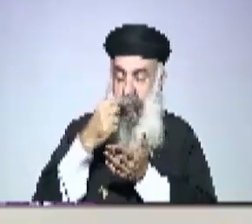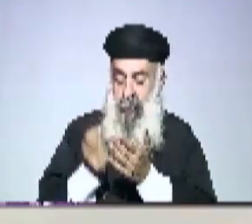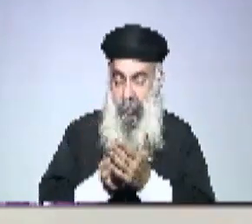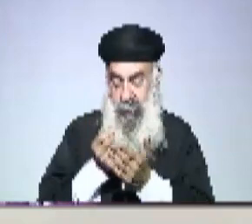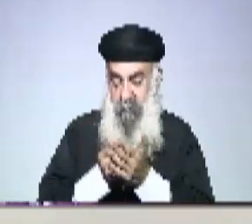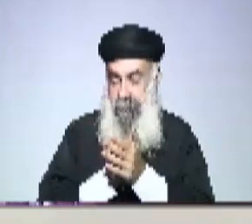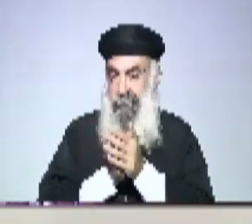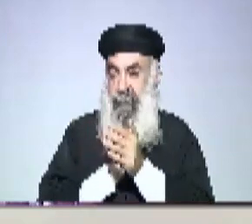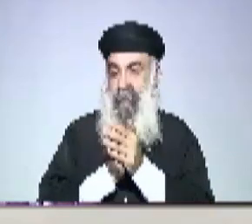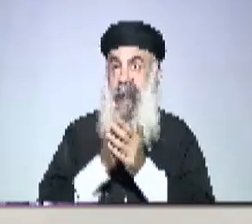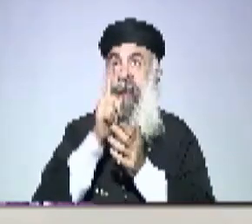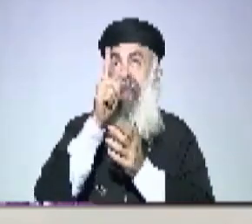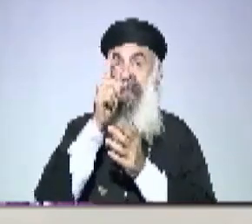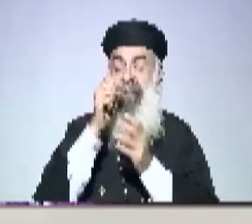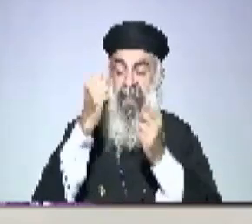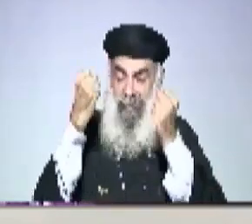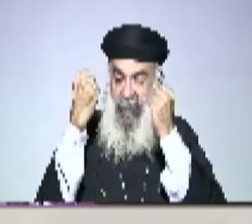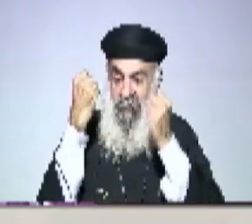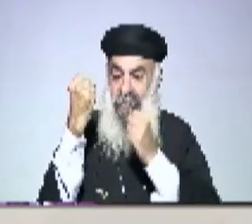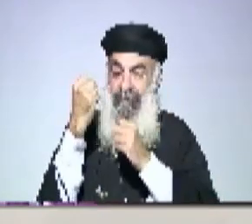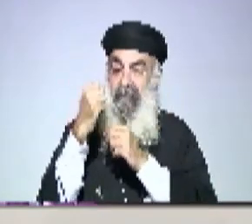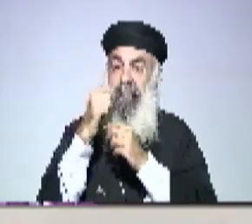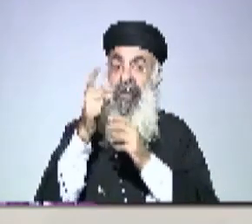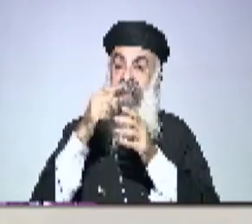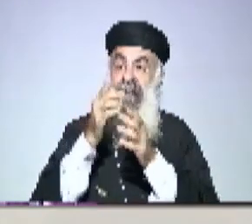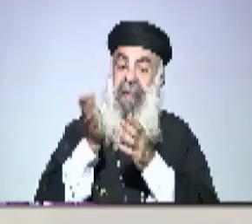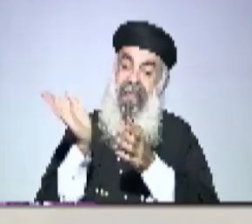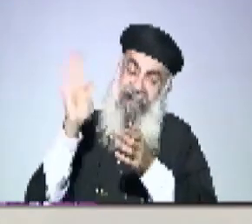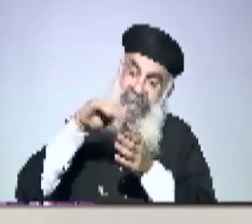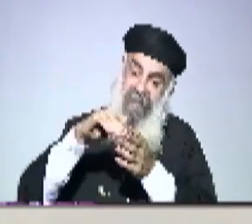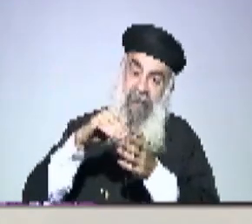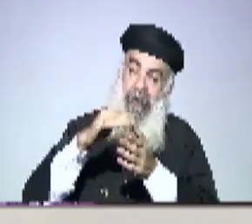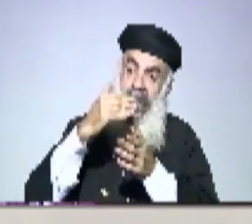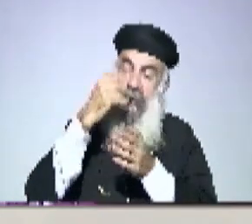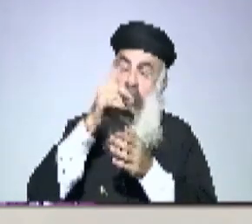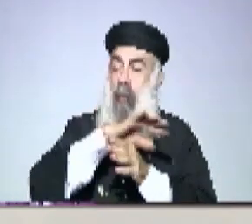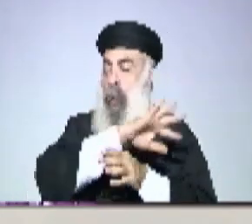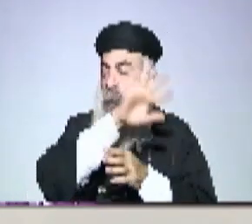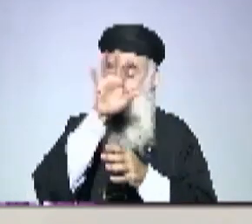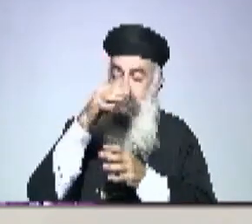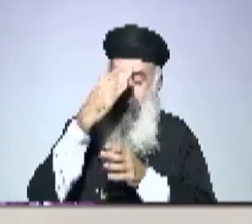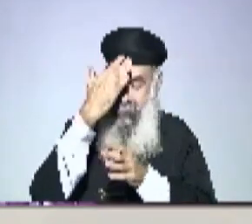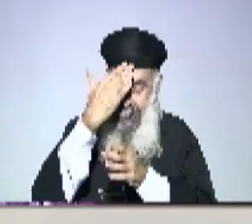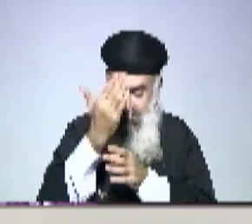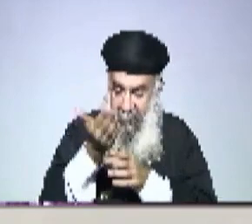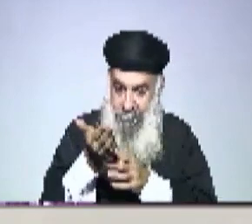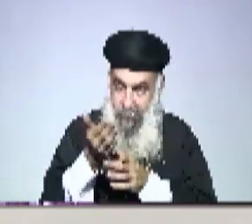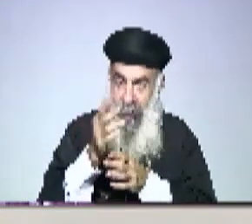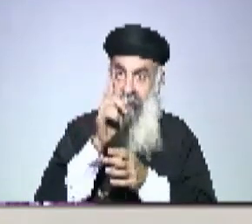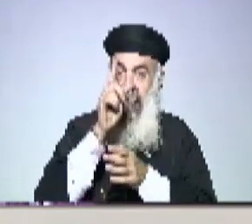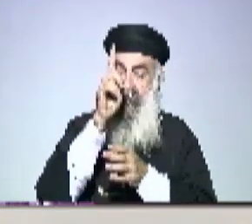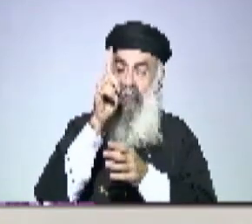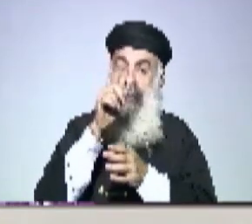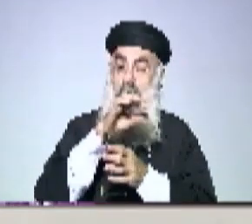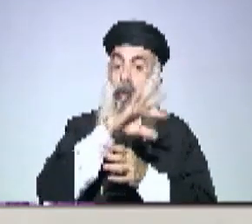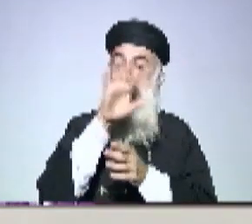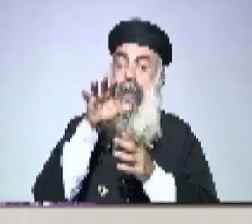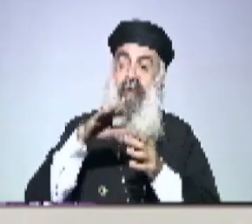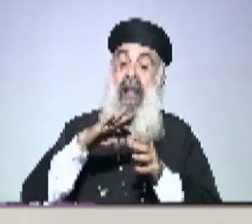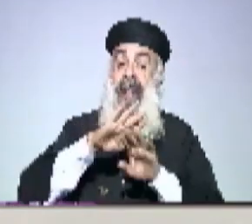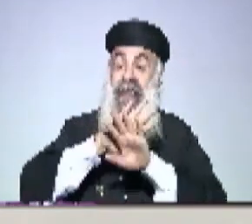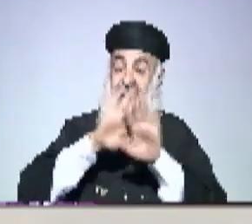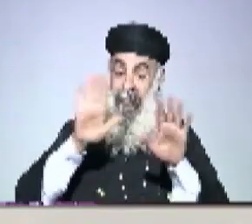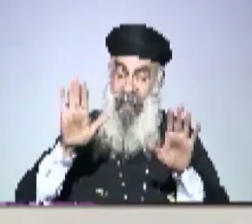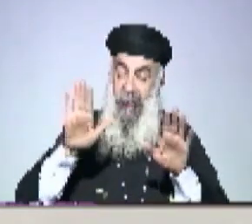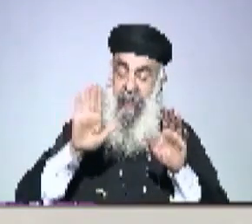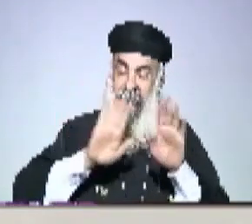الثانيه الله قادر ان يزيدكم كل نعمه لكي تكونوا لكم كل اكتفاء